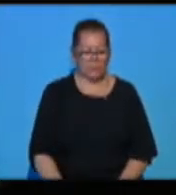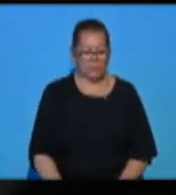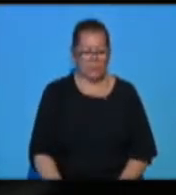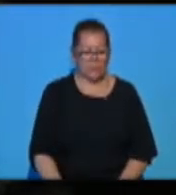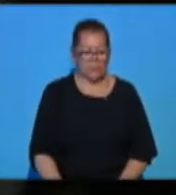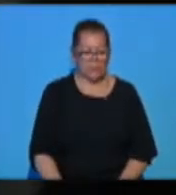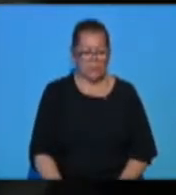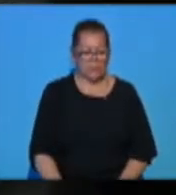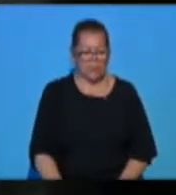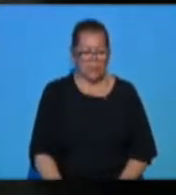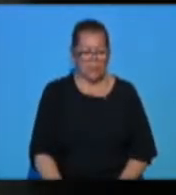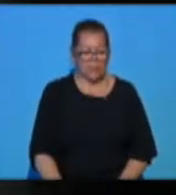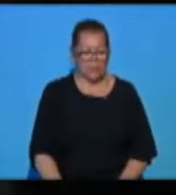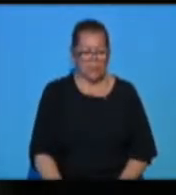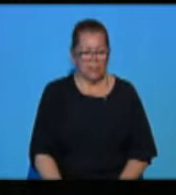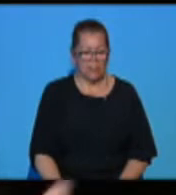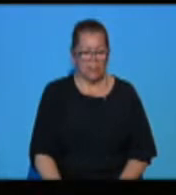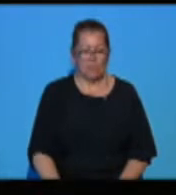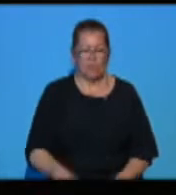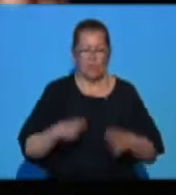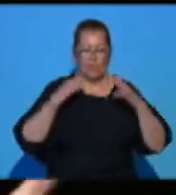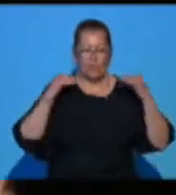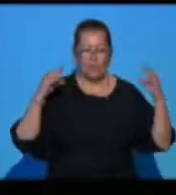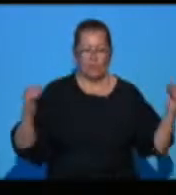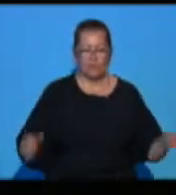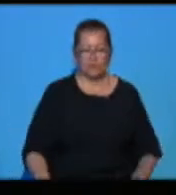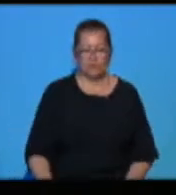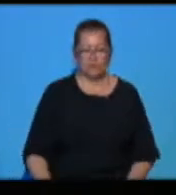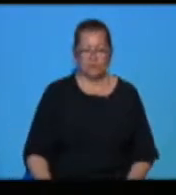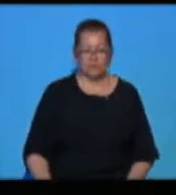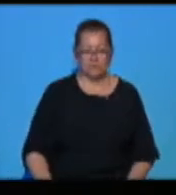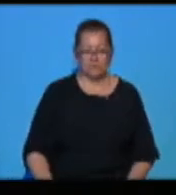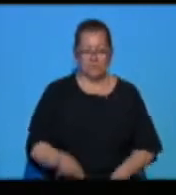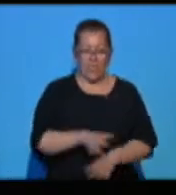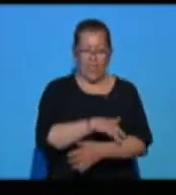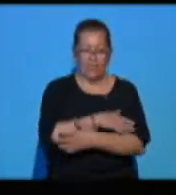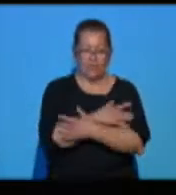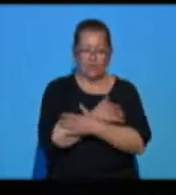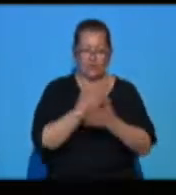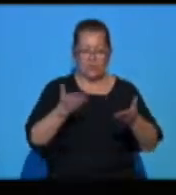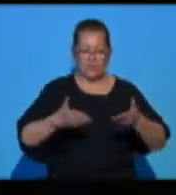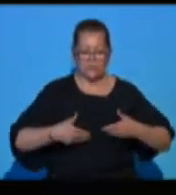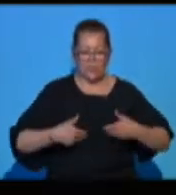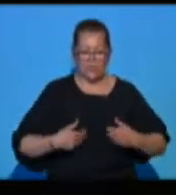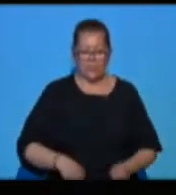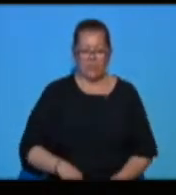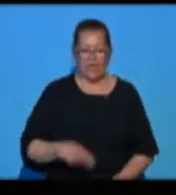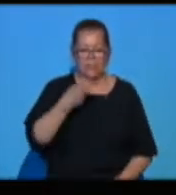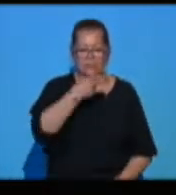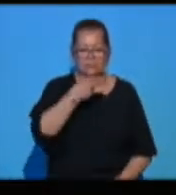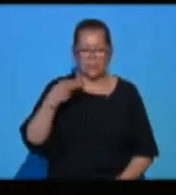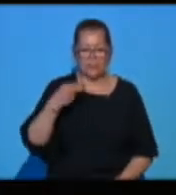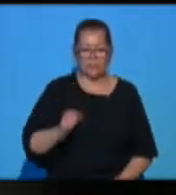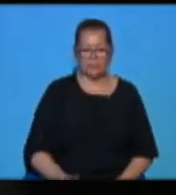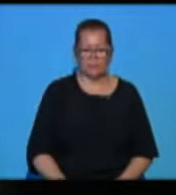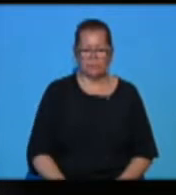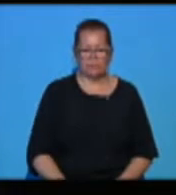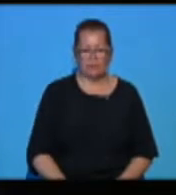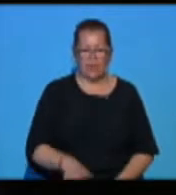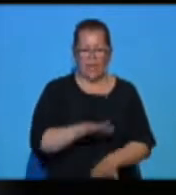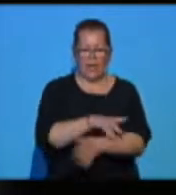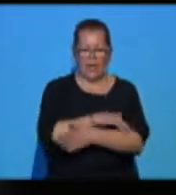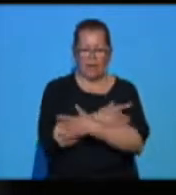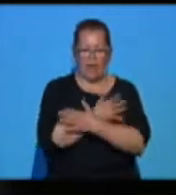this. Mulțumesc foarte mult, sunt onorat și emoționat să primesc acest titlu. Sunt onorat în special să mă aflu pe